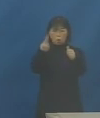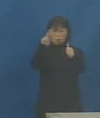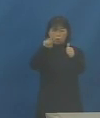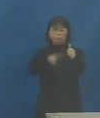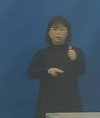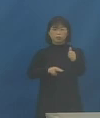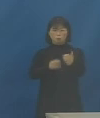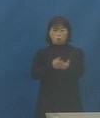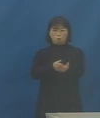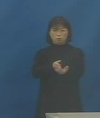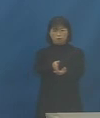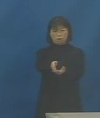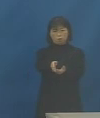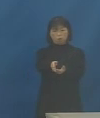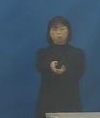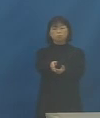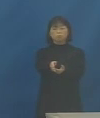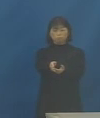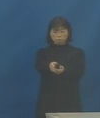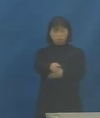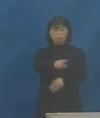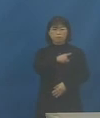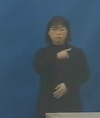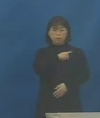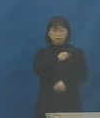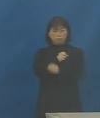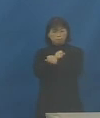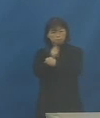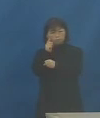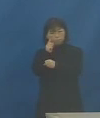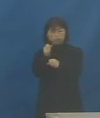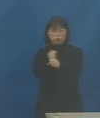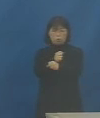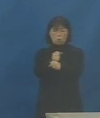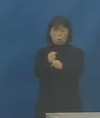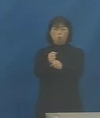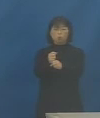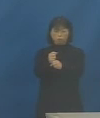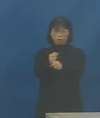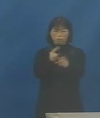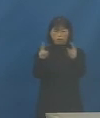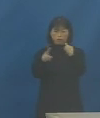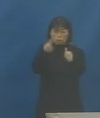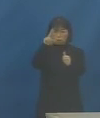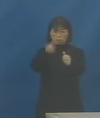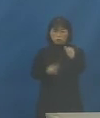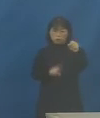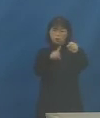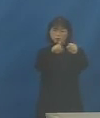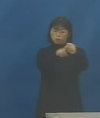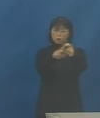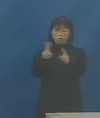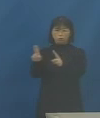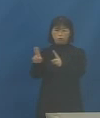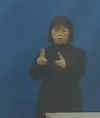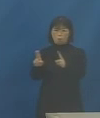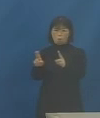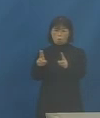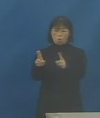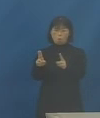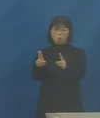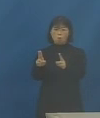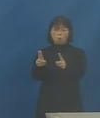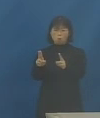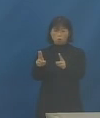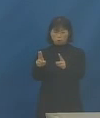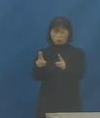をスタートしようとまずはパイロット事業としてですねええこの企業認証に向かう企業さんよ